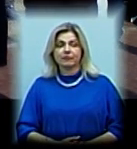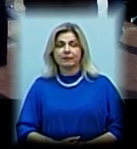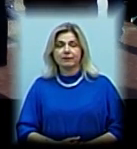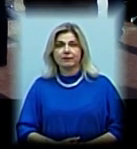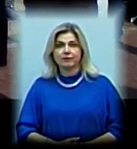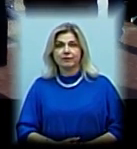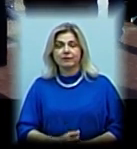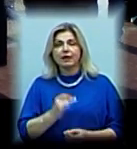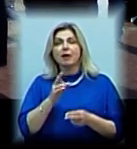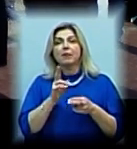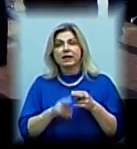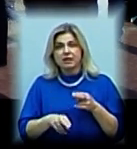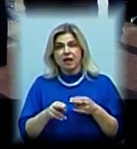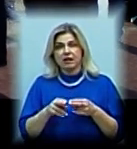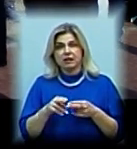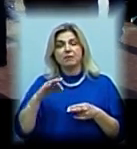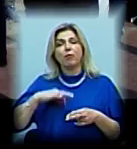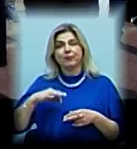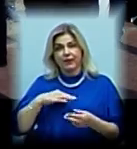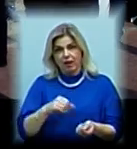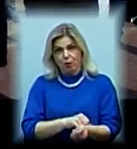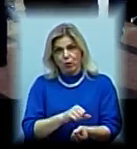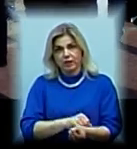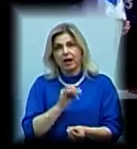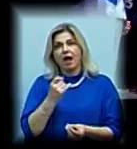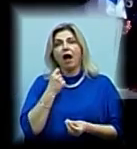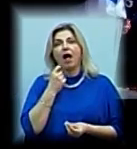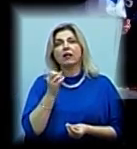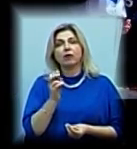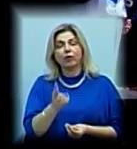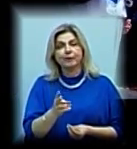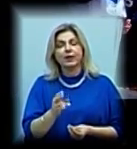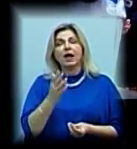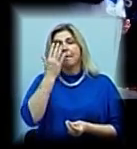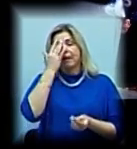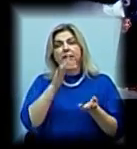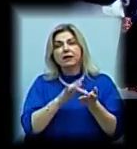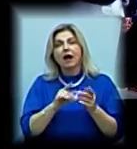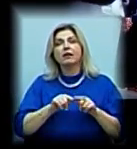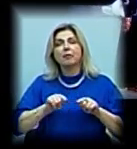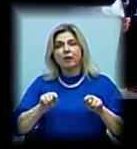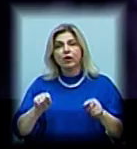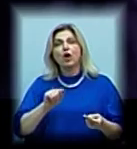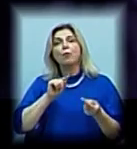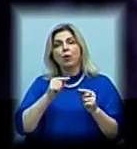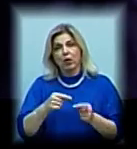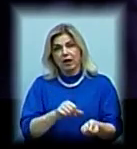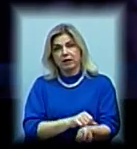перестали потребляти наркотики та алкоголь. Мета акції – протидія популяризації наркотиків.